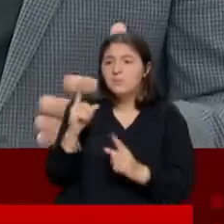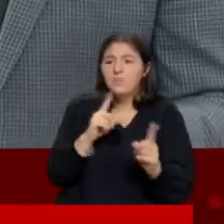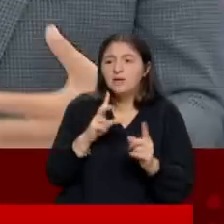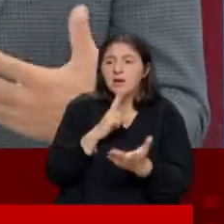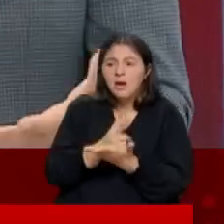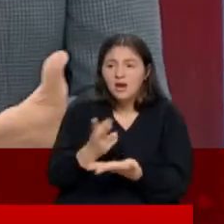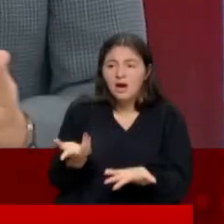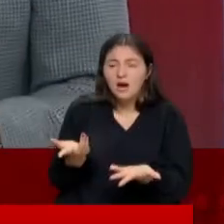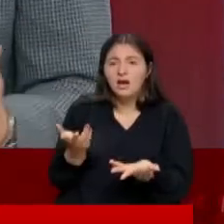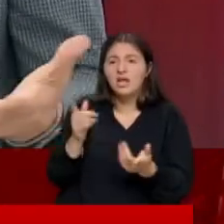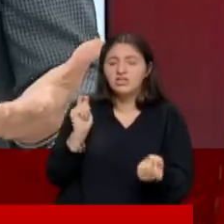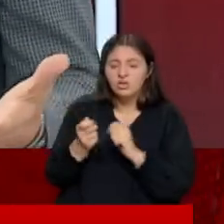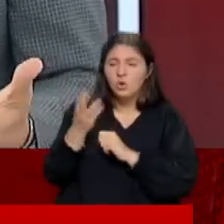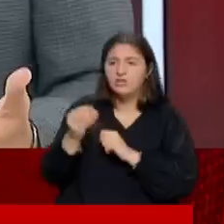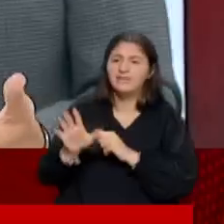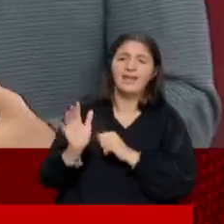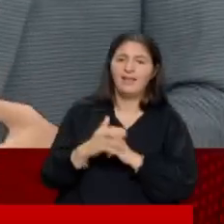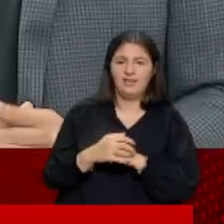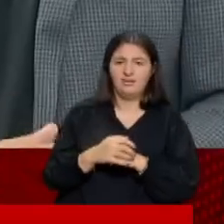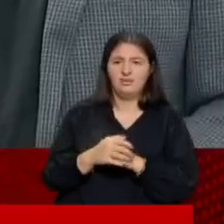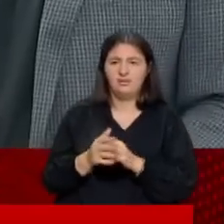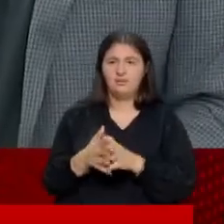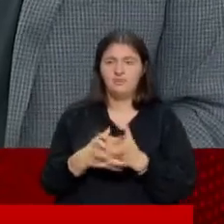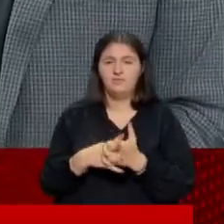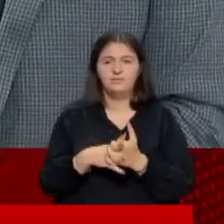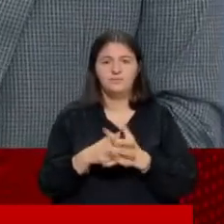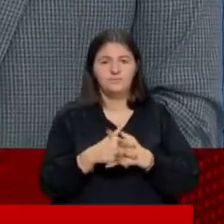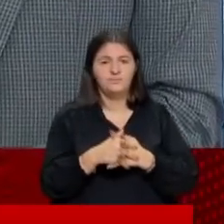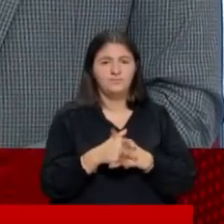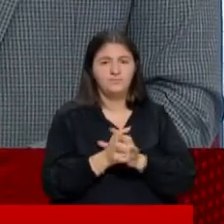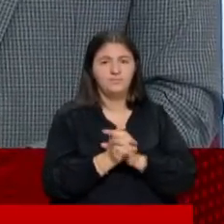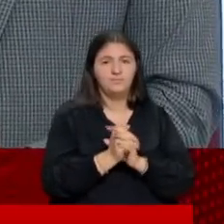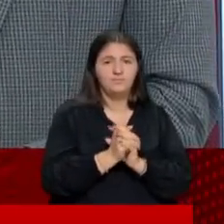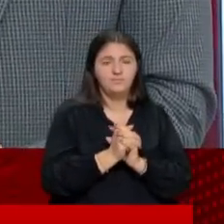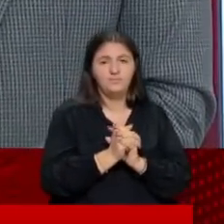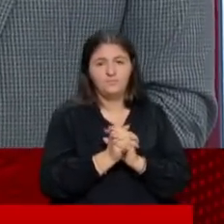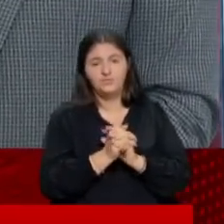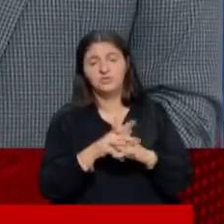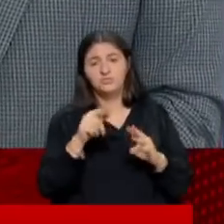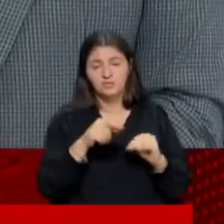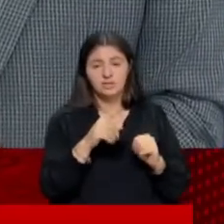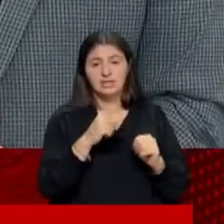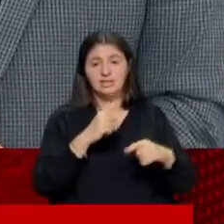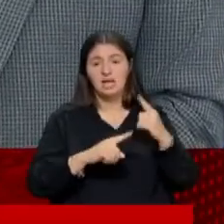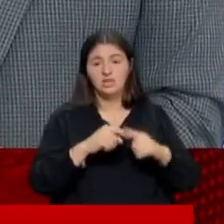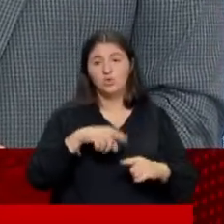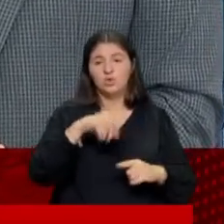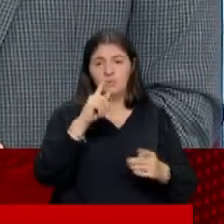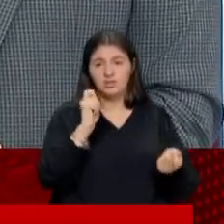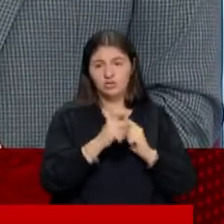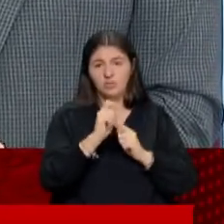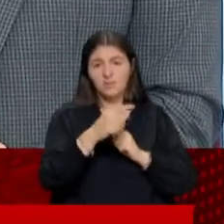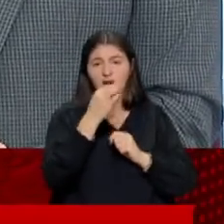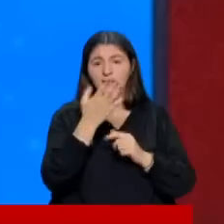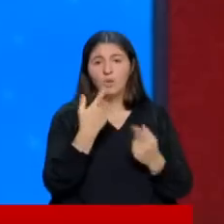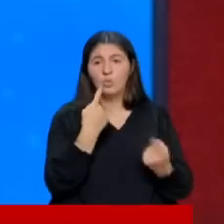mahkeme kararıyla değişecek değil yani şimdi siyasetin gündemine bir geçiş